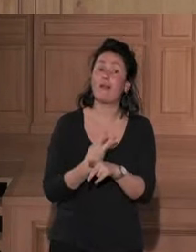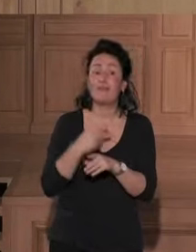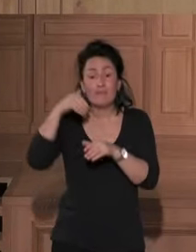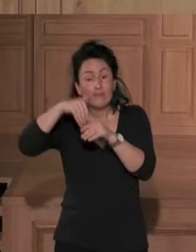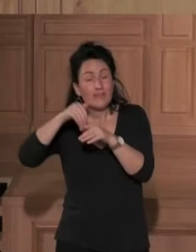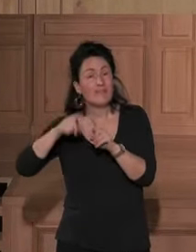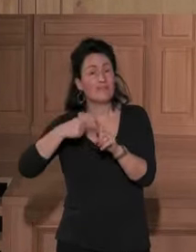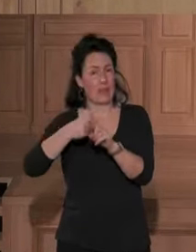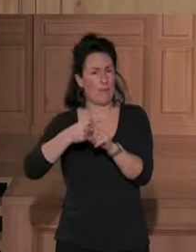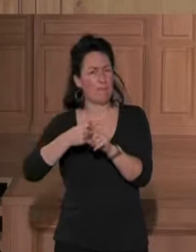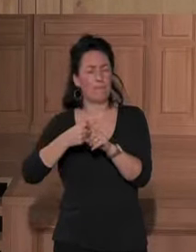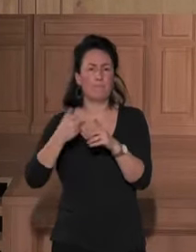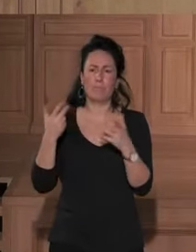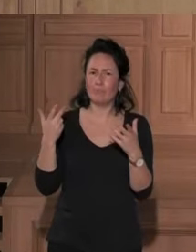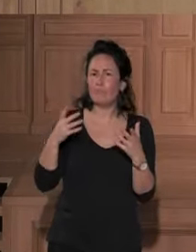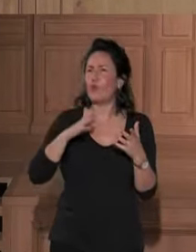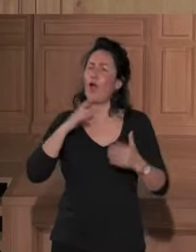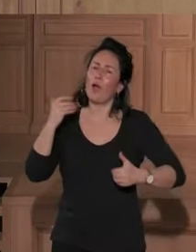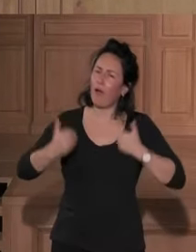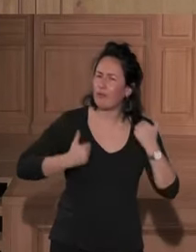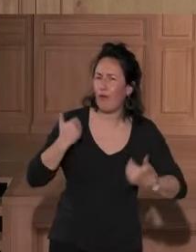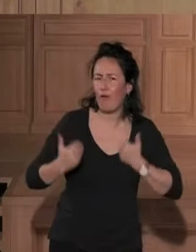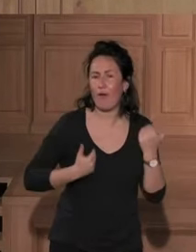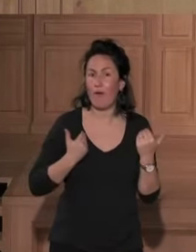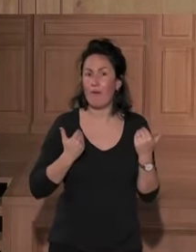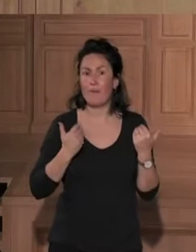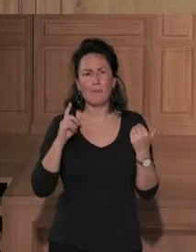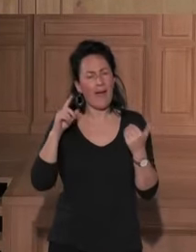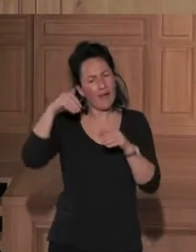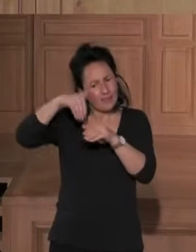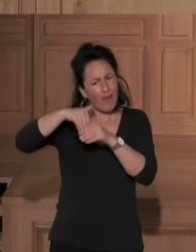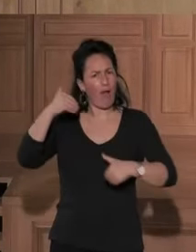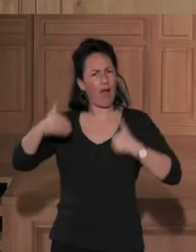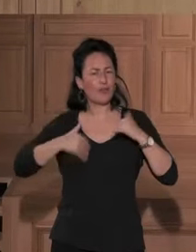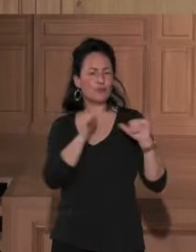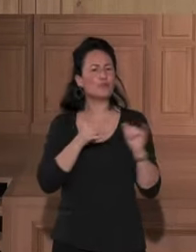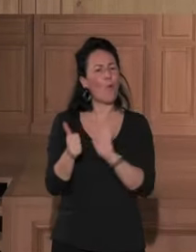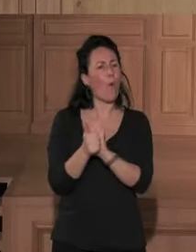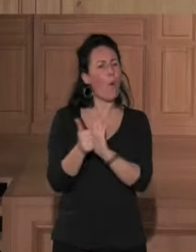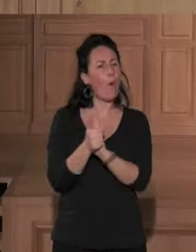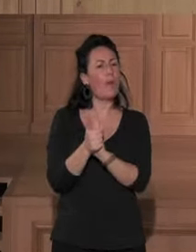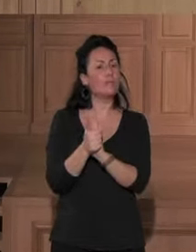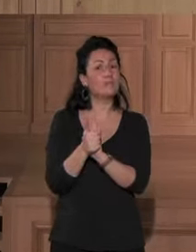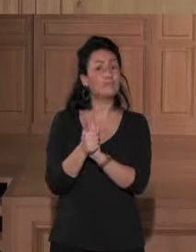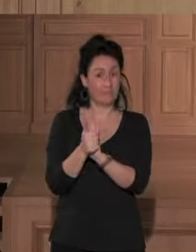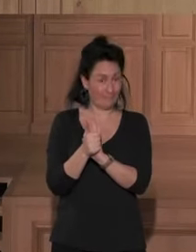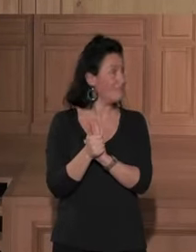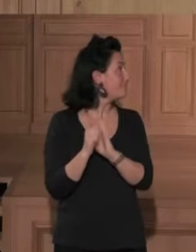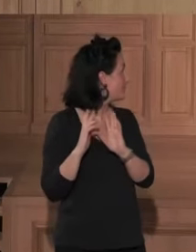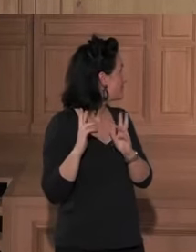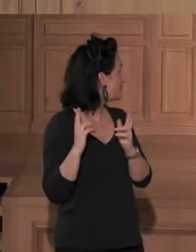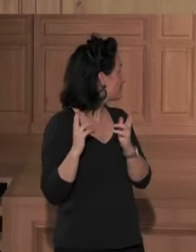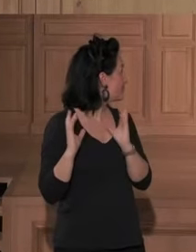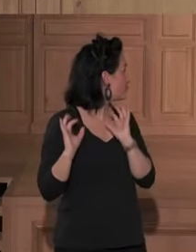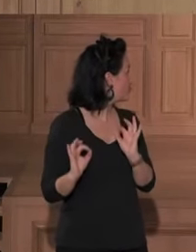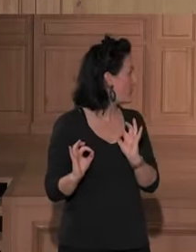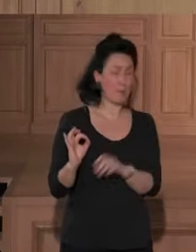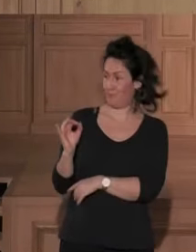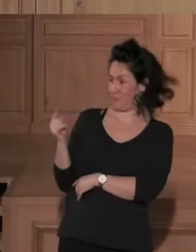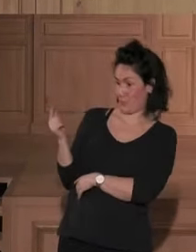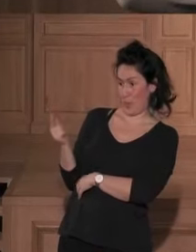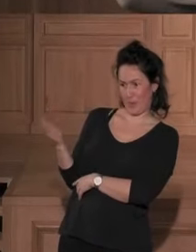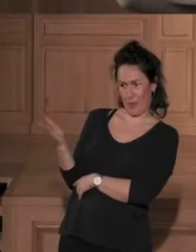film, alors, il y avait des acteurs, mais les acteurs, ils représentaient des personnes, et entre autres, Stéphane, Daoud, vous étiez les héros de